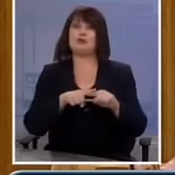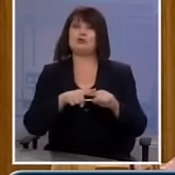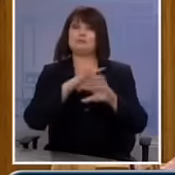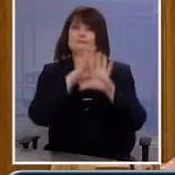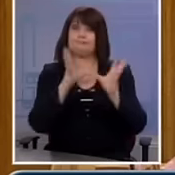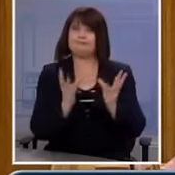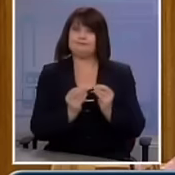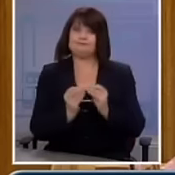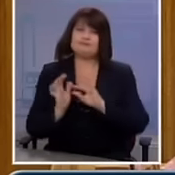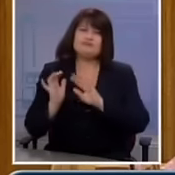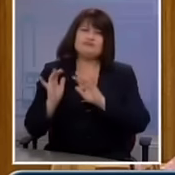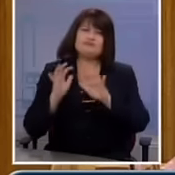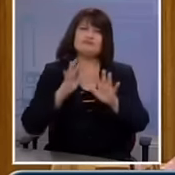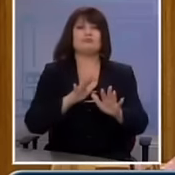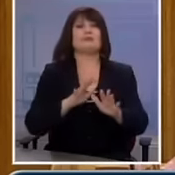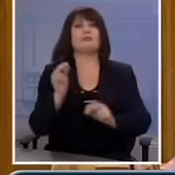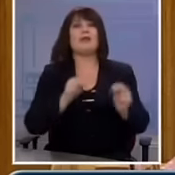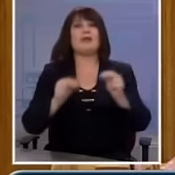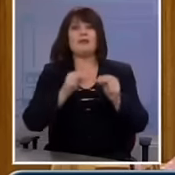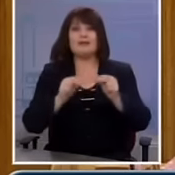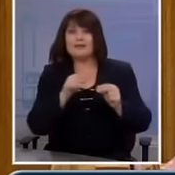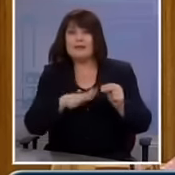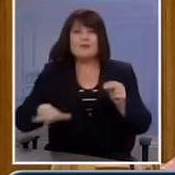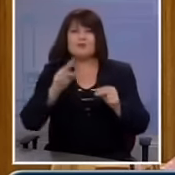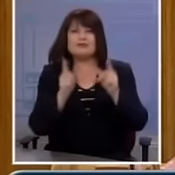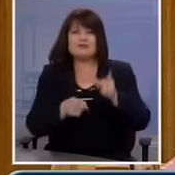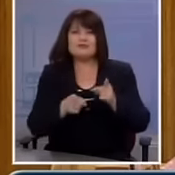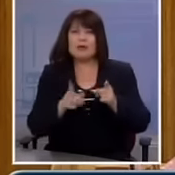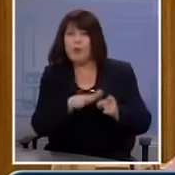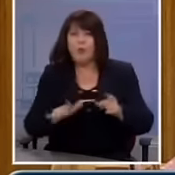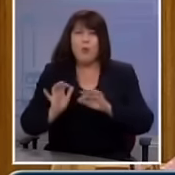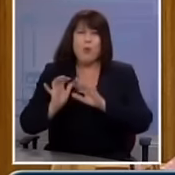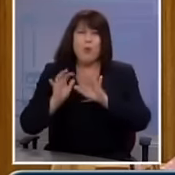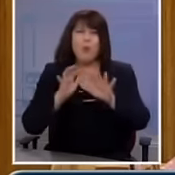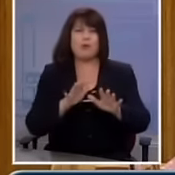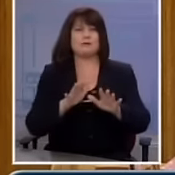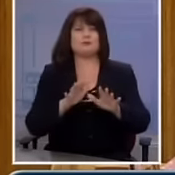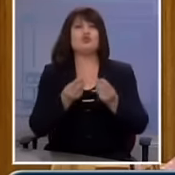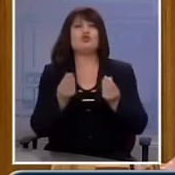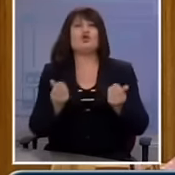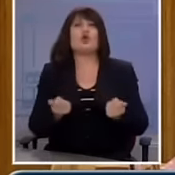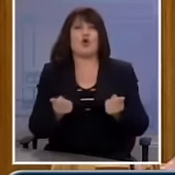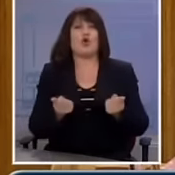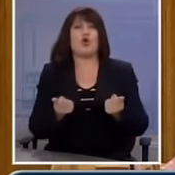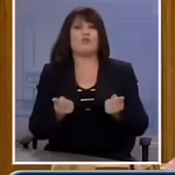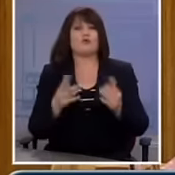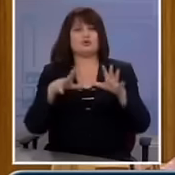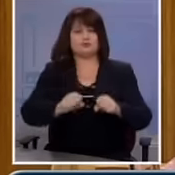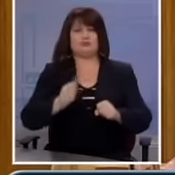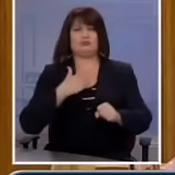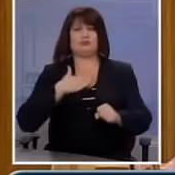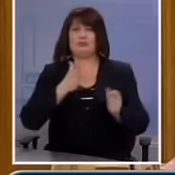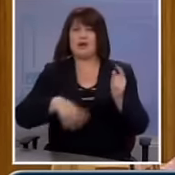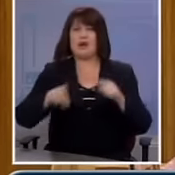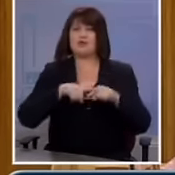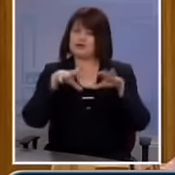τη μαζική συμμετοχή του στη διαδικασία του δημοψηφίσματος θα ασκήσει με άμεσο τρόπο τη λαϊκή κυριαρχία και